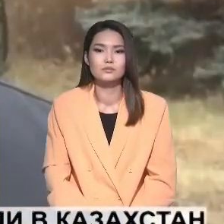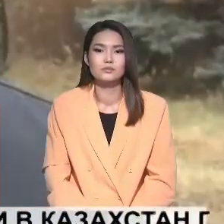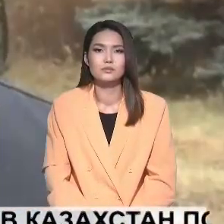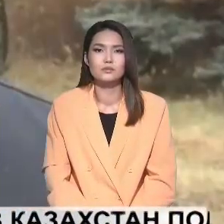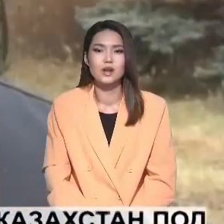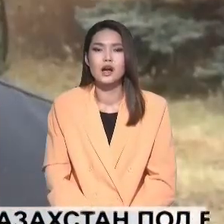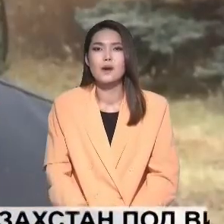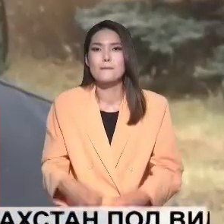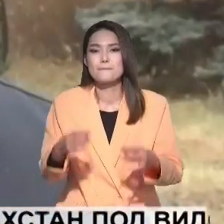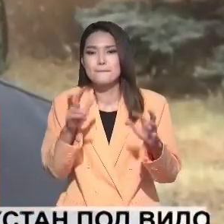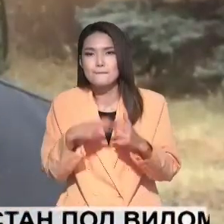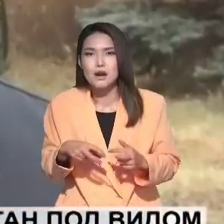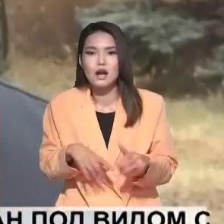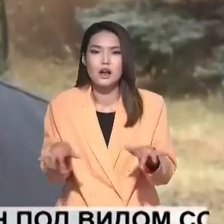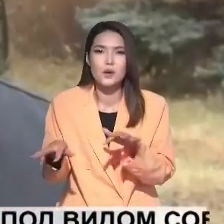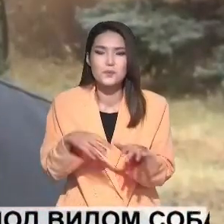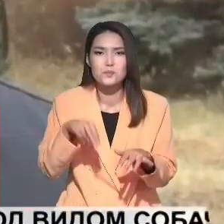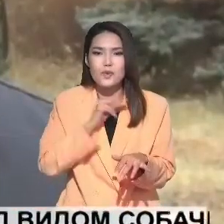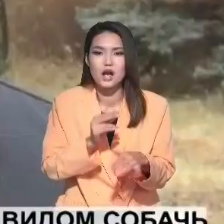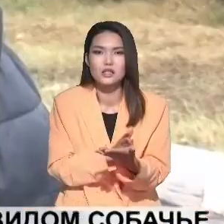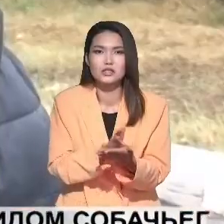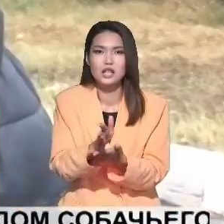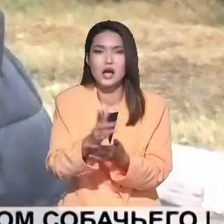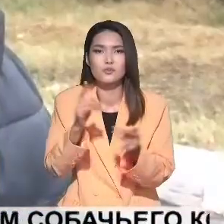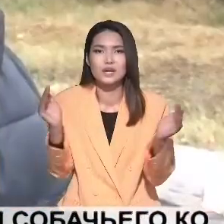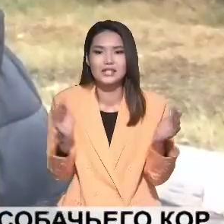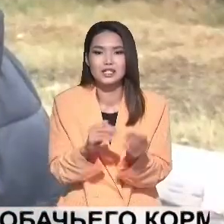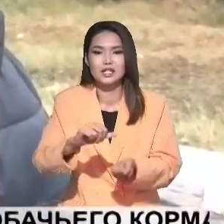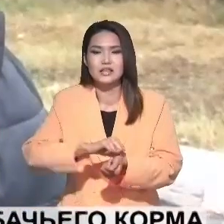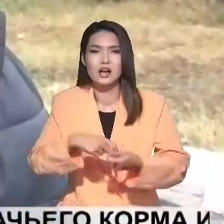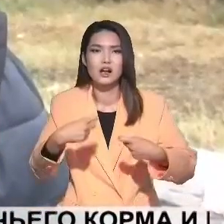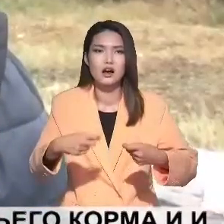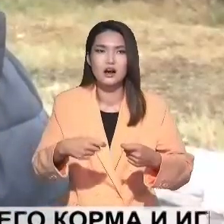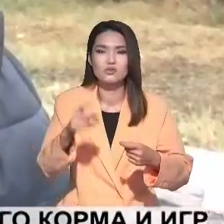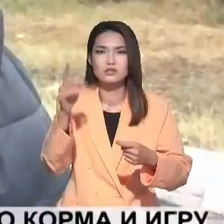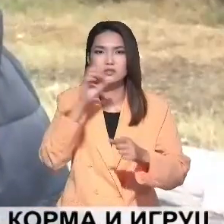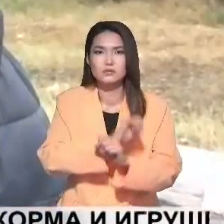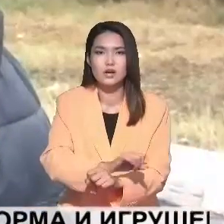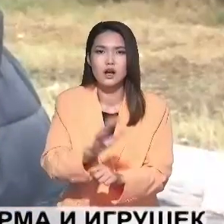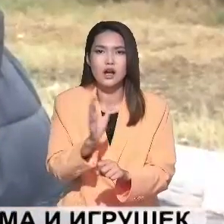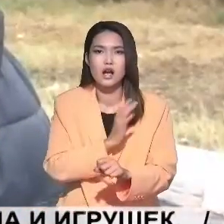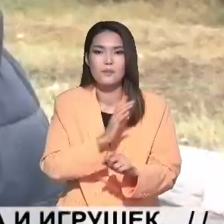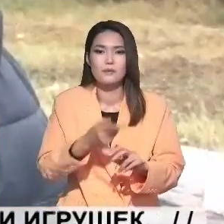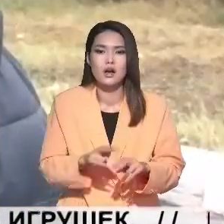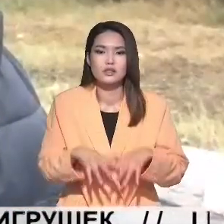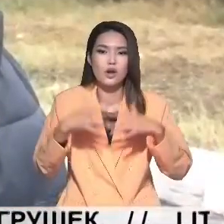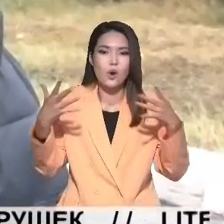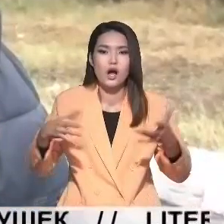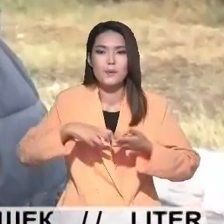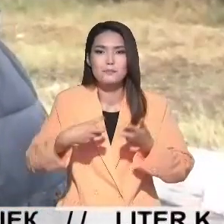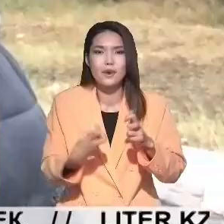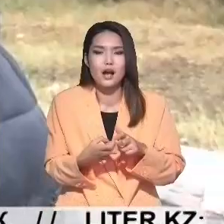Проводимые мероприятия направлены на выявление наркограффити. Наркотики – это наша проблема. Это огромная проблема,